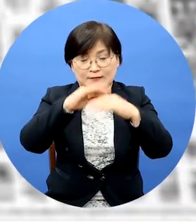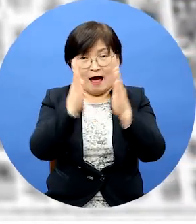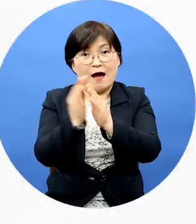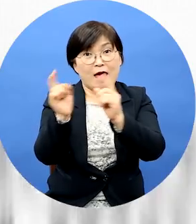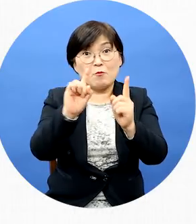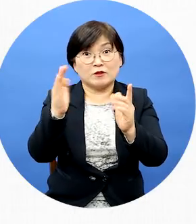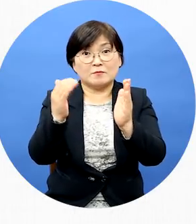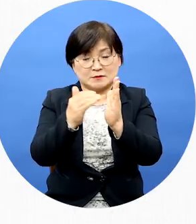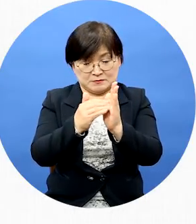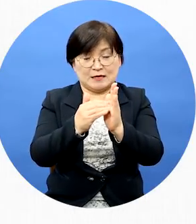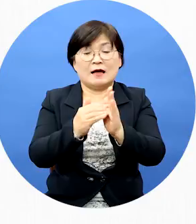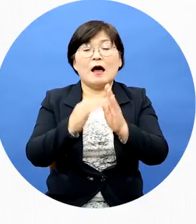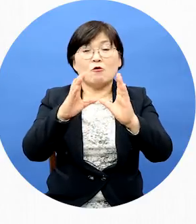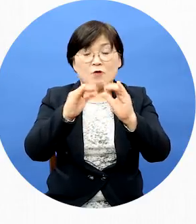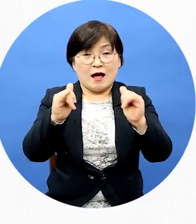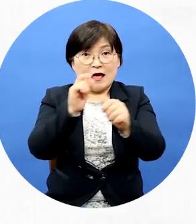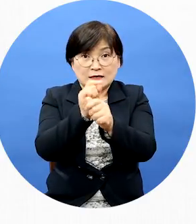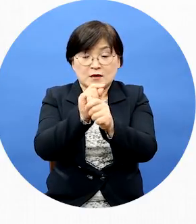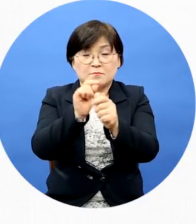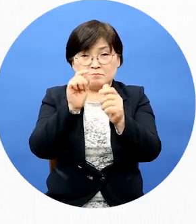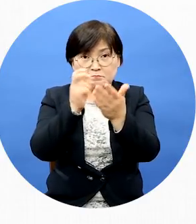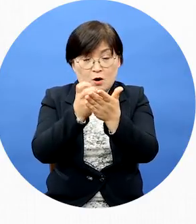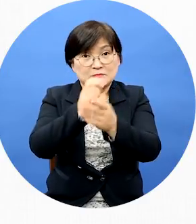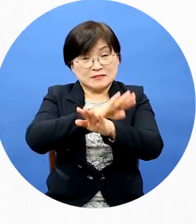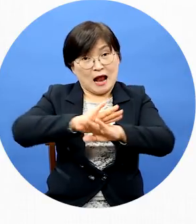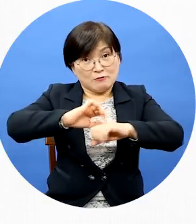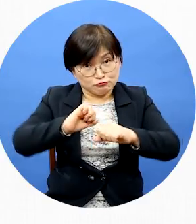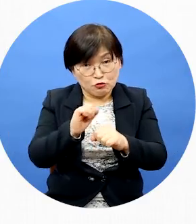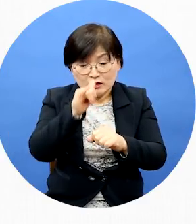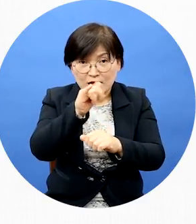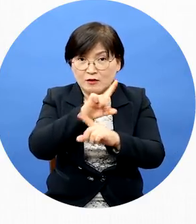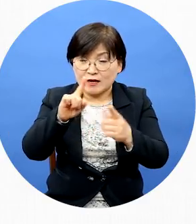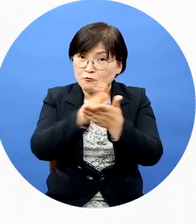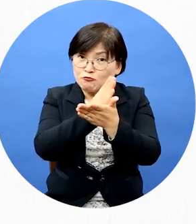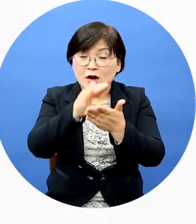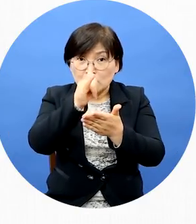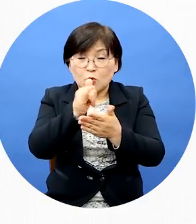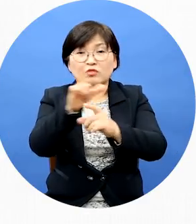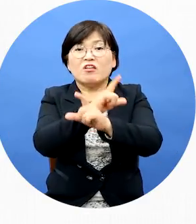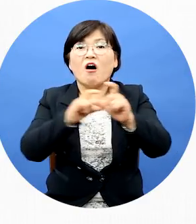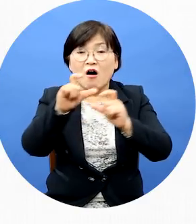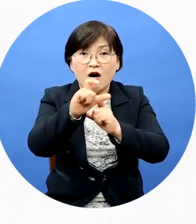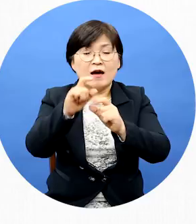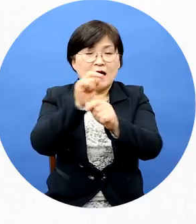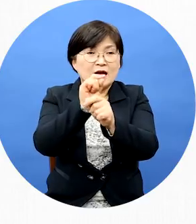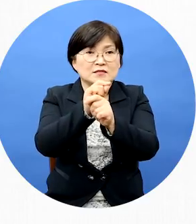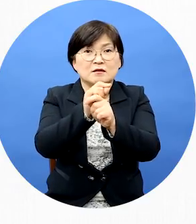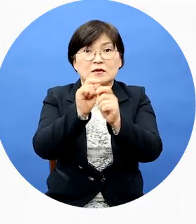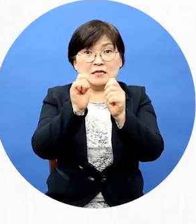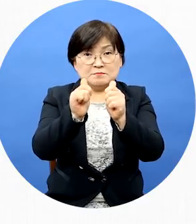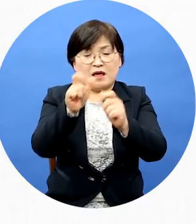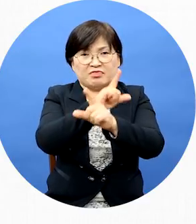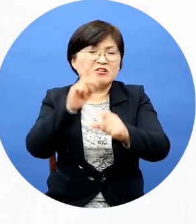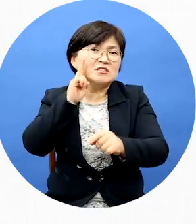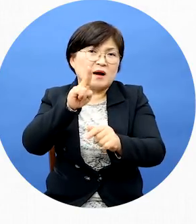씻었습니다. 국가행정기관이 법을 지켰는지 안 지켰는지를 판가름하는 것에서 나아가 행정처분이 지나치게